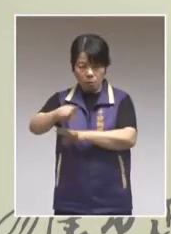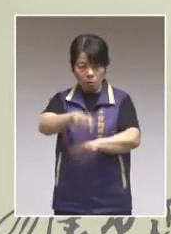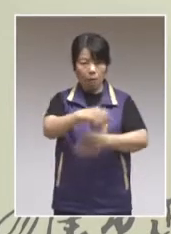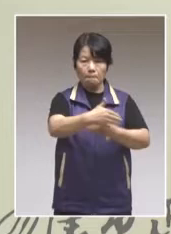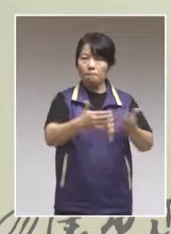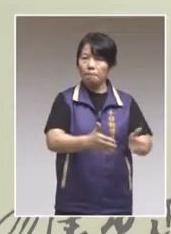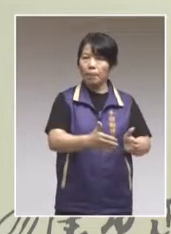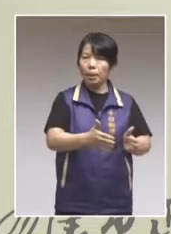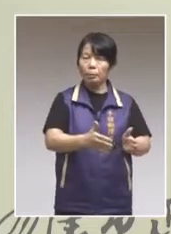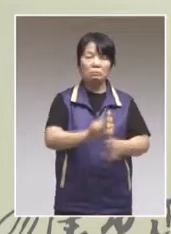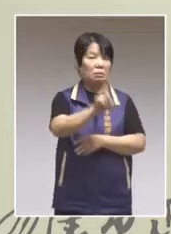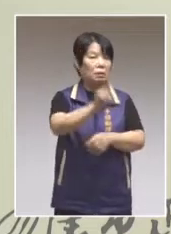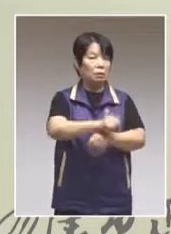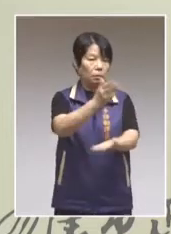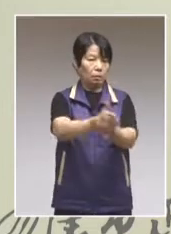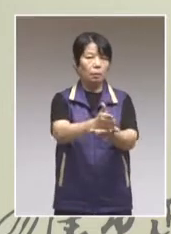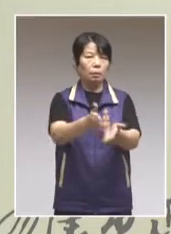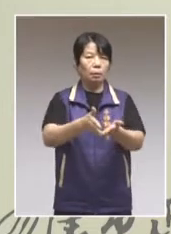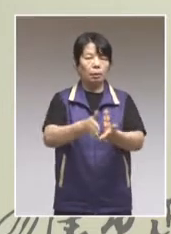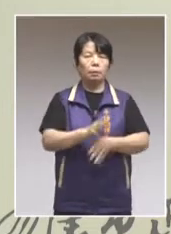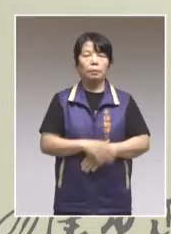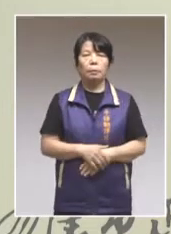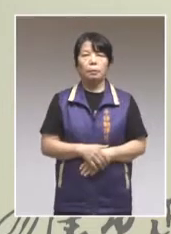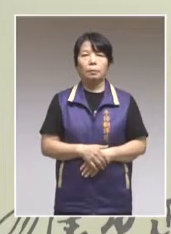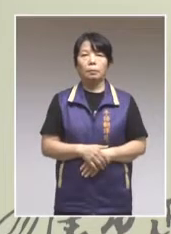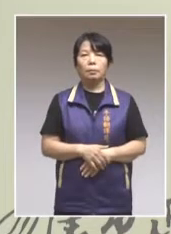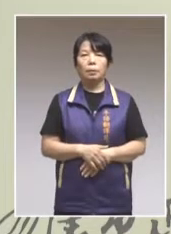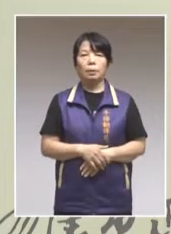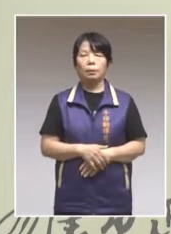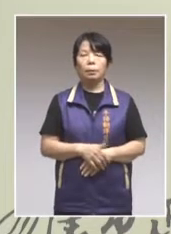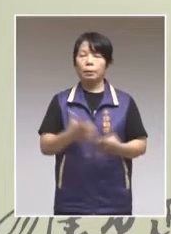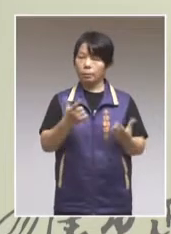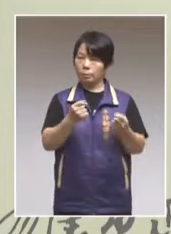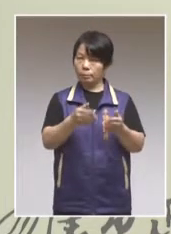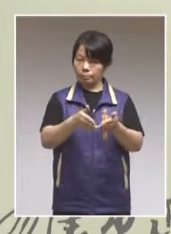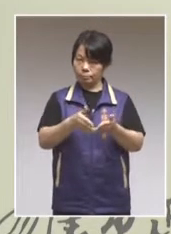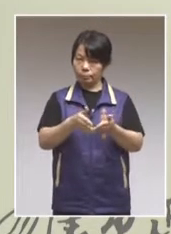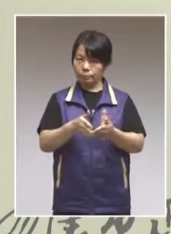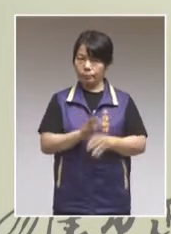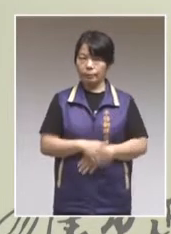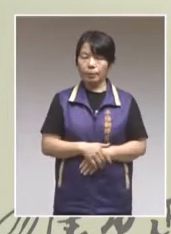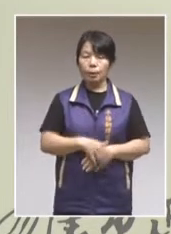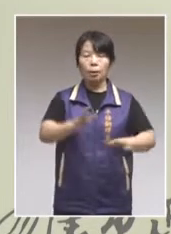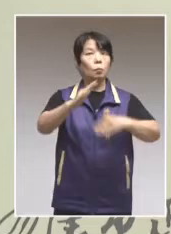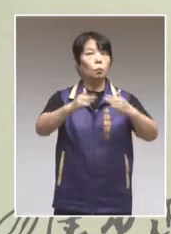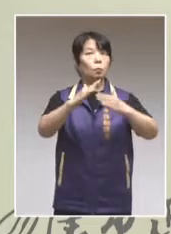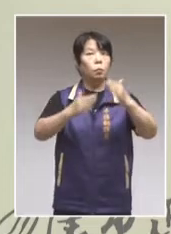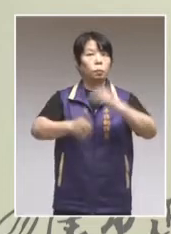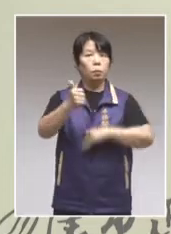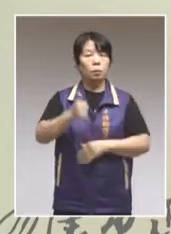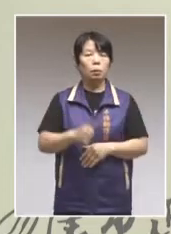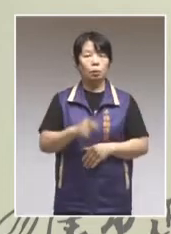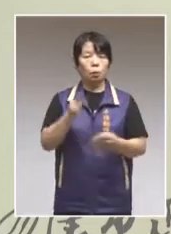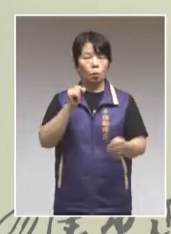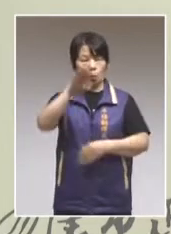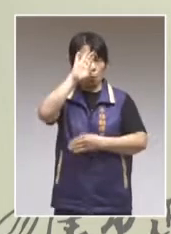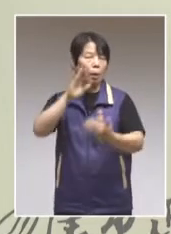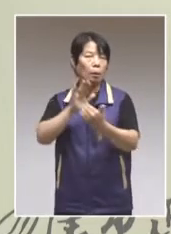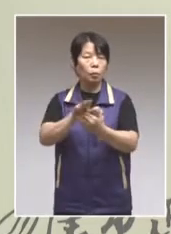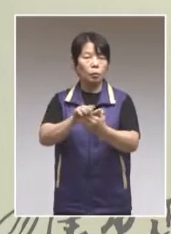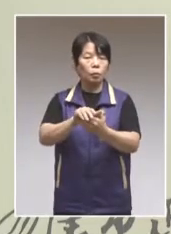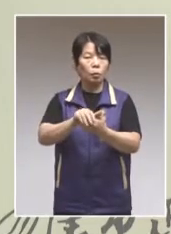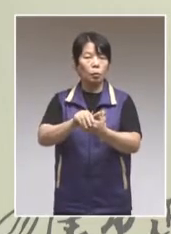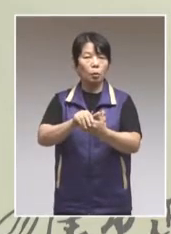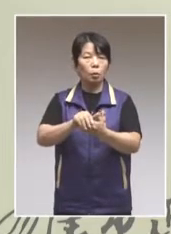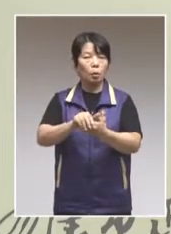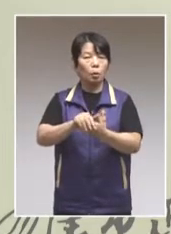是要花一点时间。好，那我们也要求说， 我们的校长在整个防疫的工作必